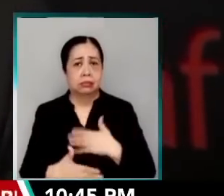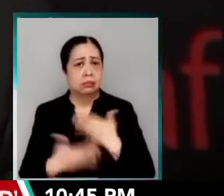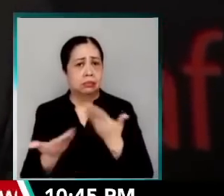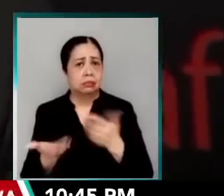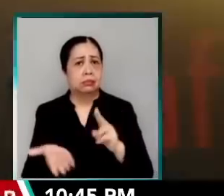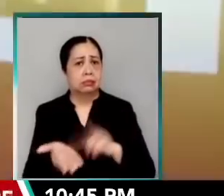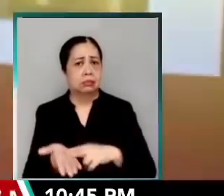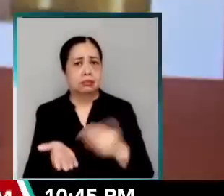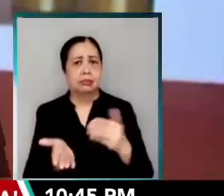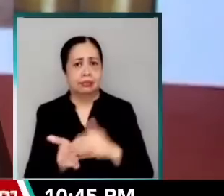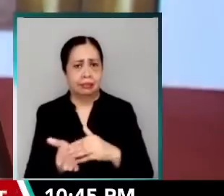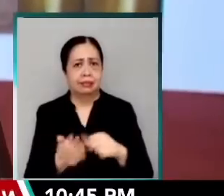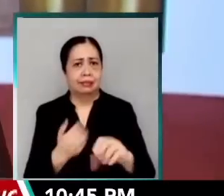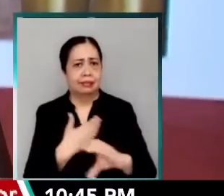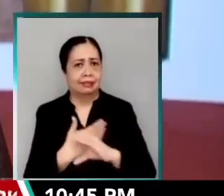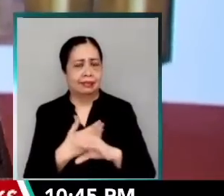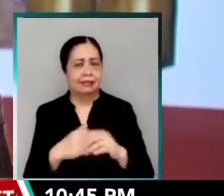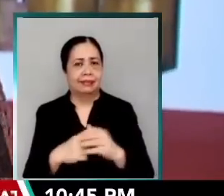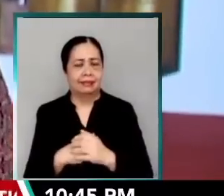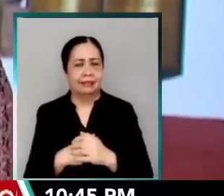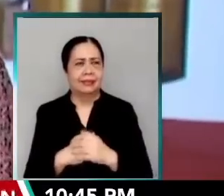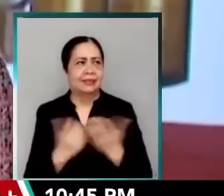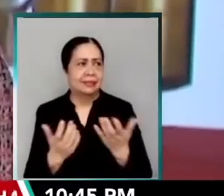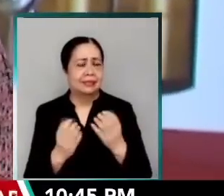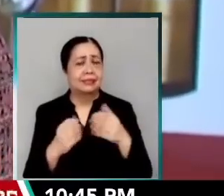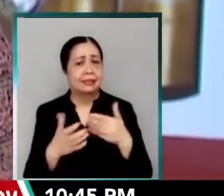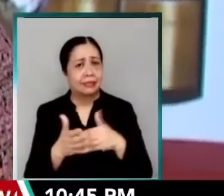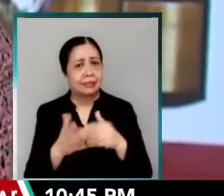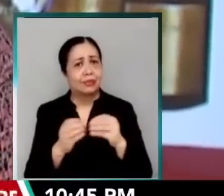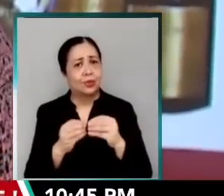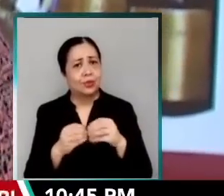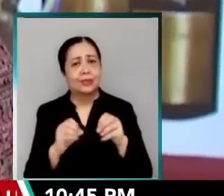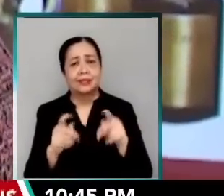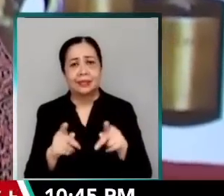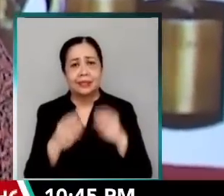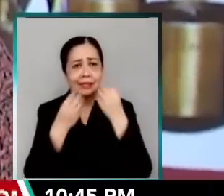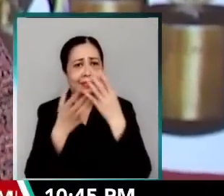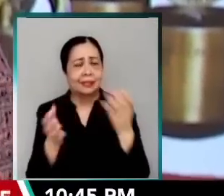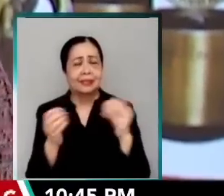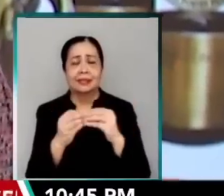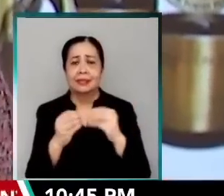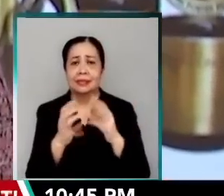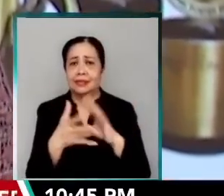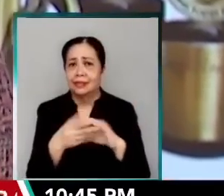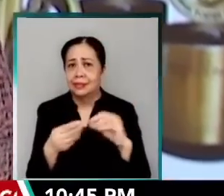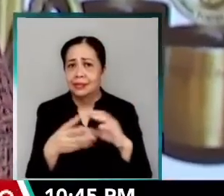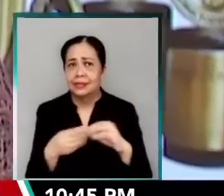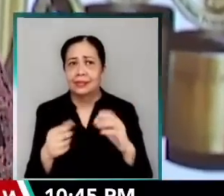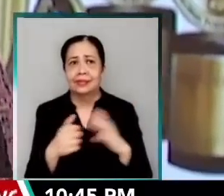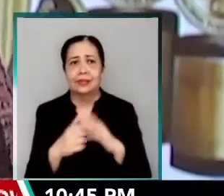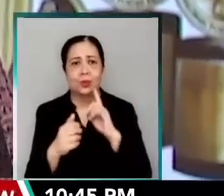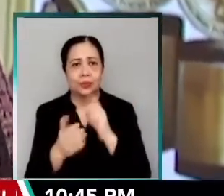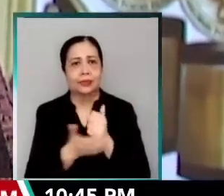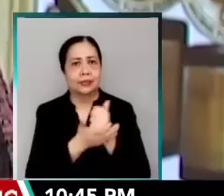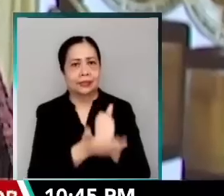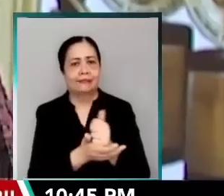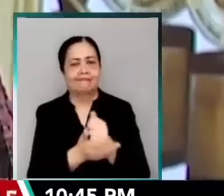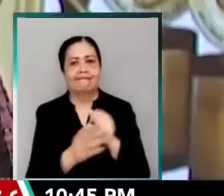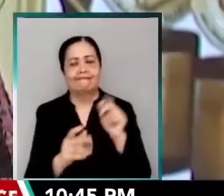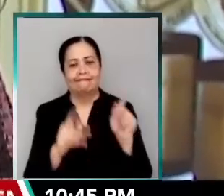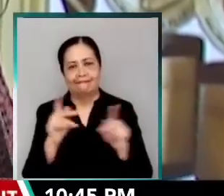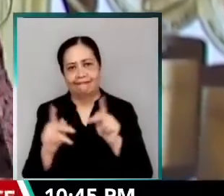sa atin. Just another opportunity to tell more stories na makakatulong sa mga kababayan